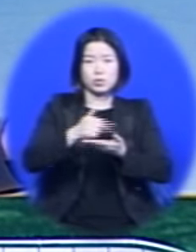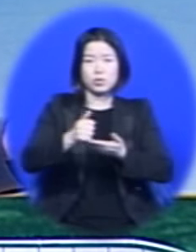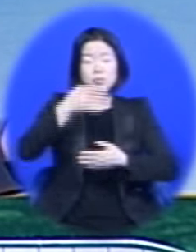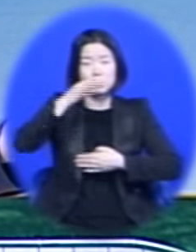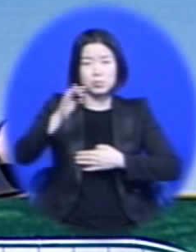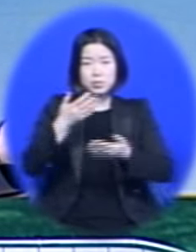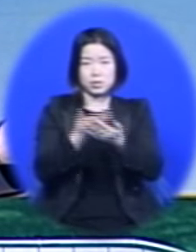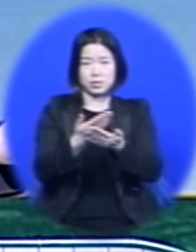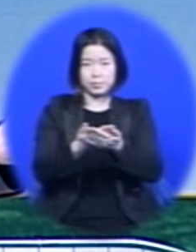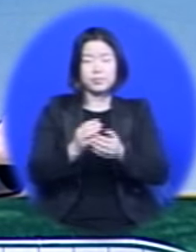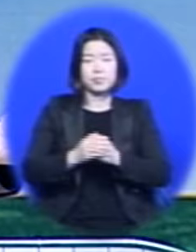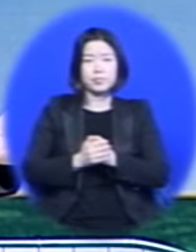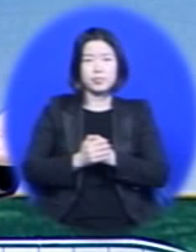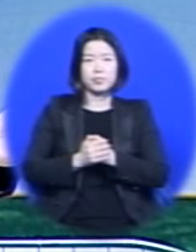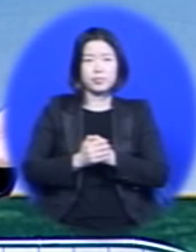부르시기